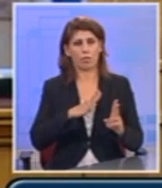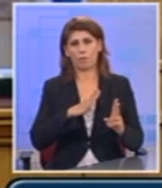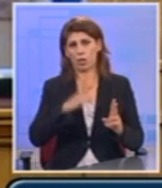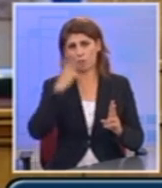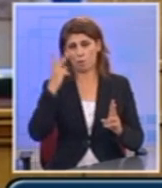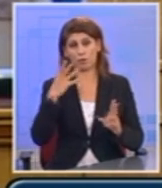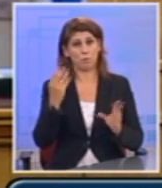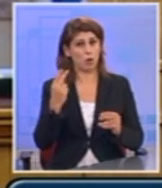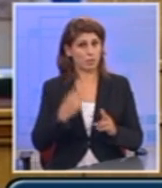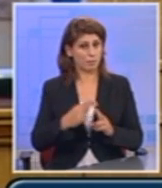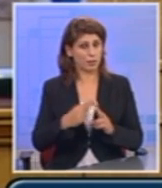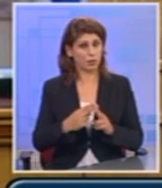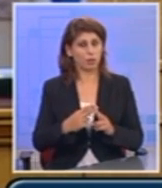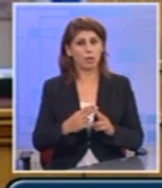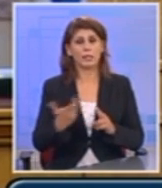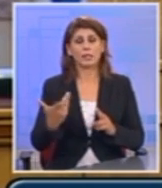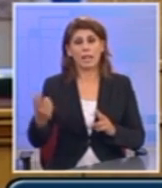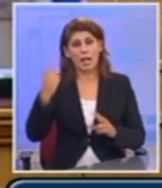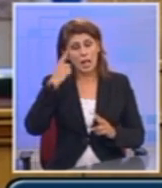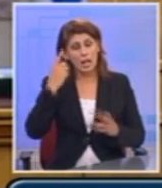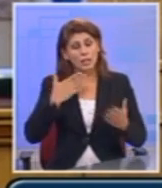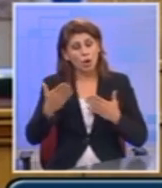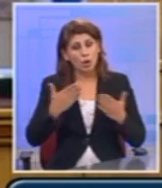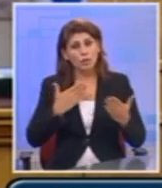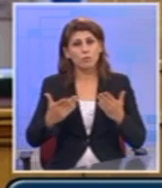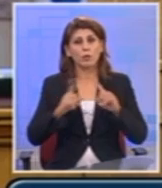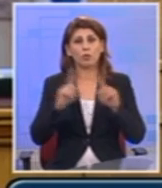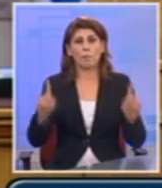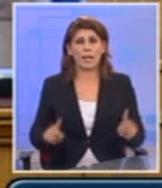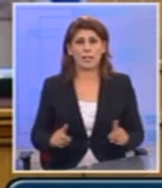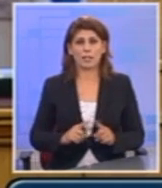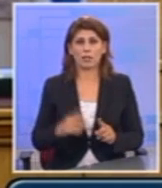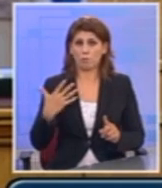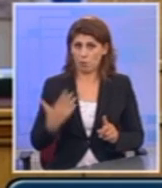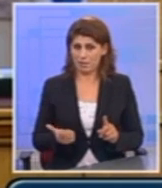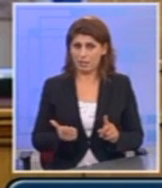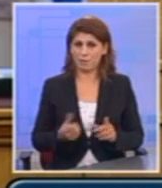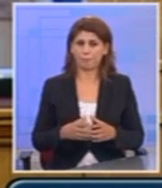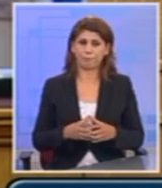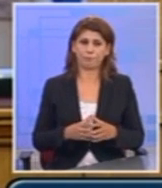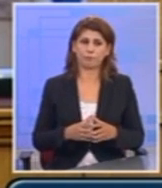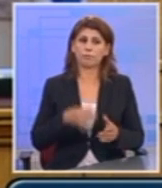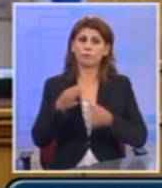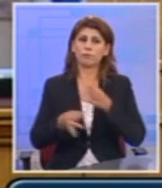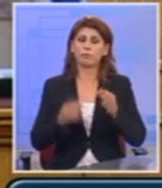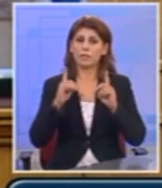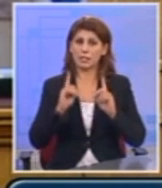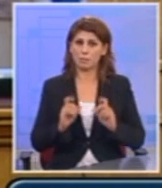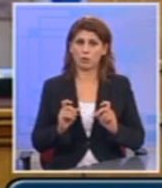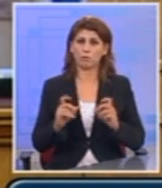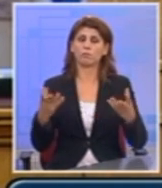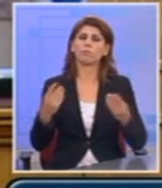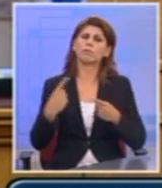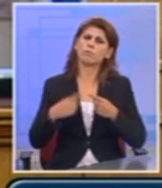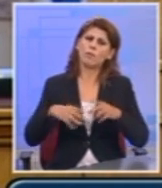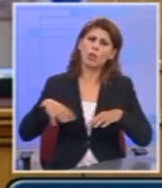σημαντικό νομίζω προκειμένου να κατανοήσουμε το πλαίσιο στο οποίο βρισκόμαστε και μιλούμε για τις υποχρεώσεις των διαφόρων